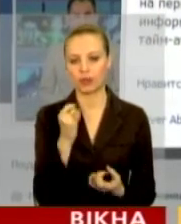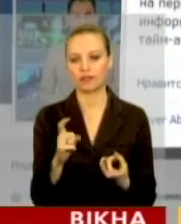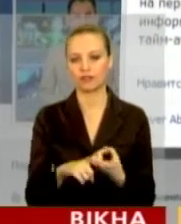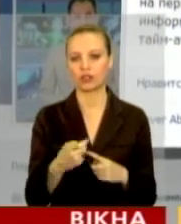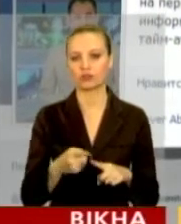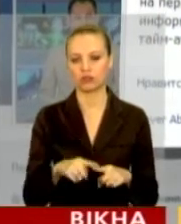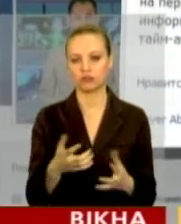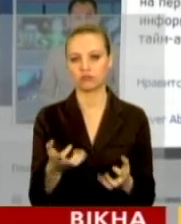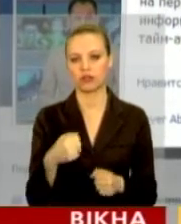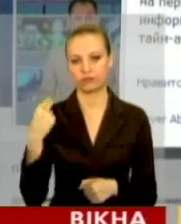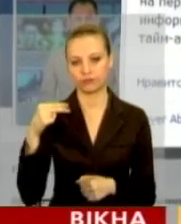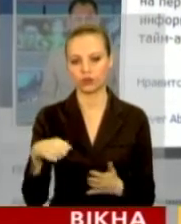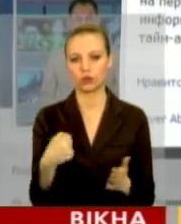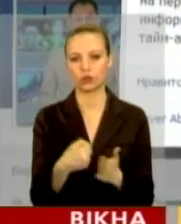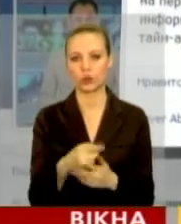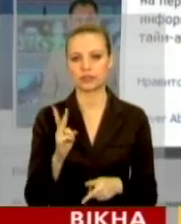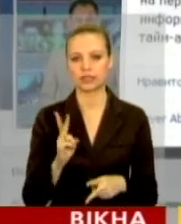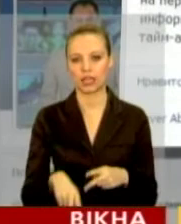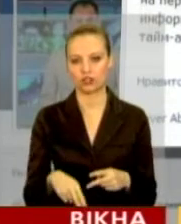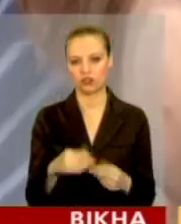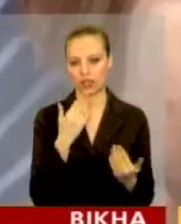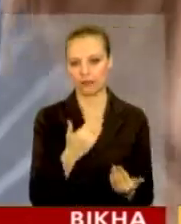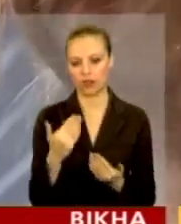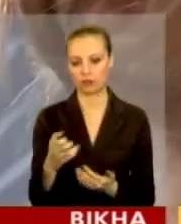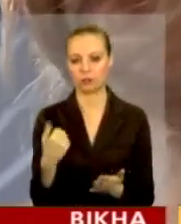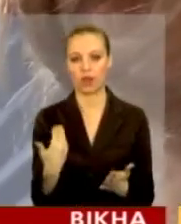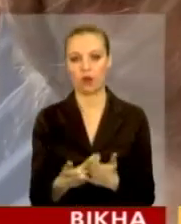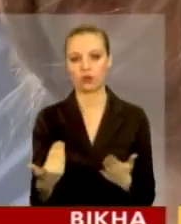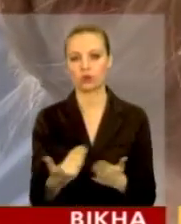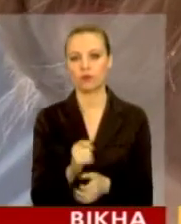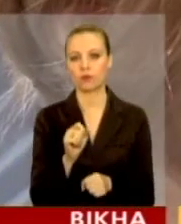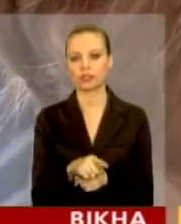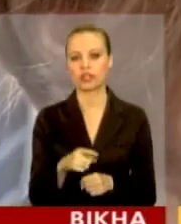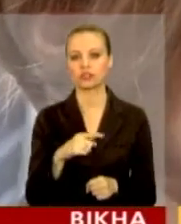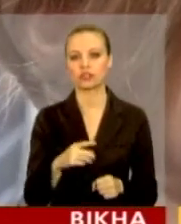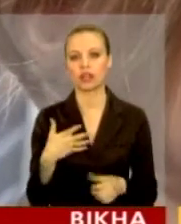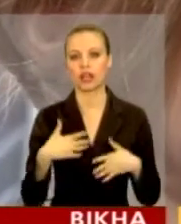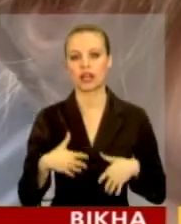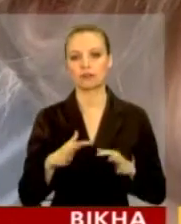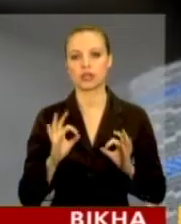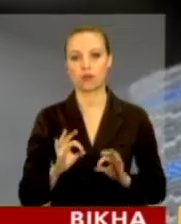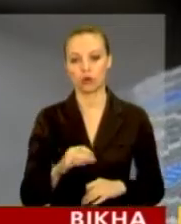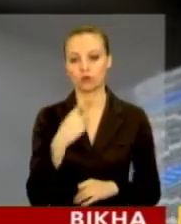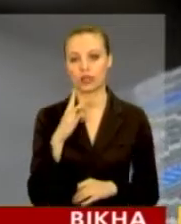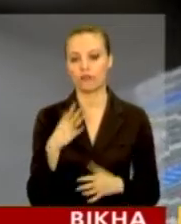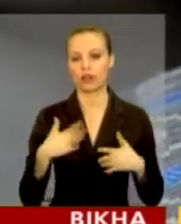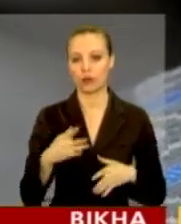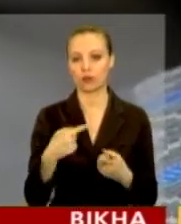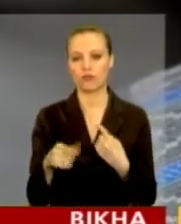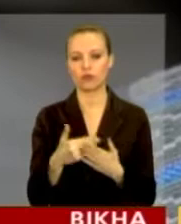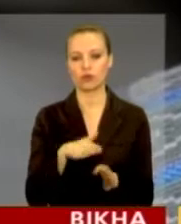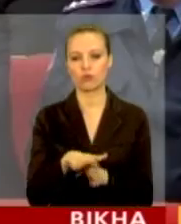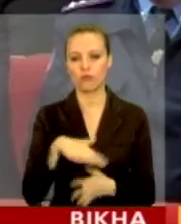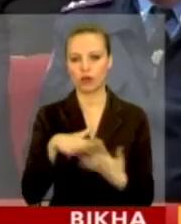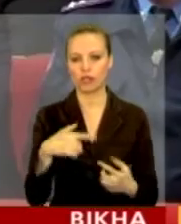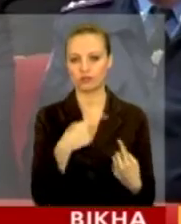з цим беремо тайм-аут до закінчення референдуму. А от новопризначена кримська прокурорка твердить, у Криму, на відміну від повного хаосу,